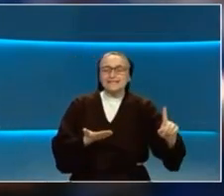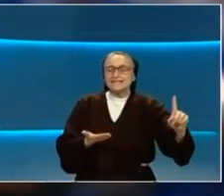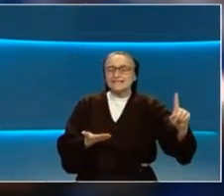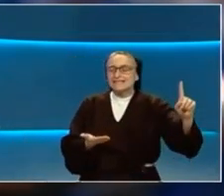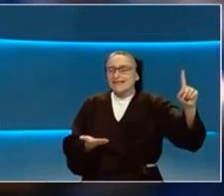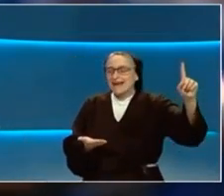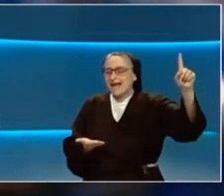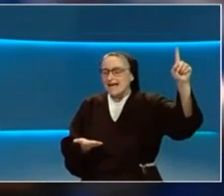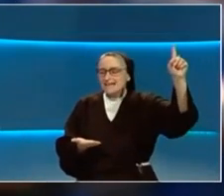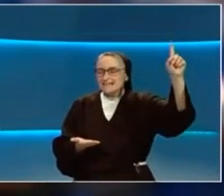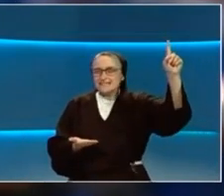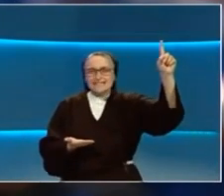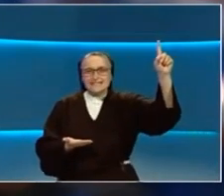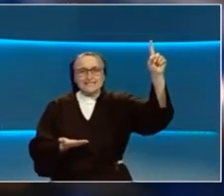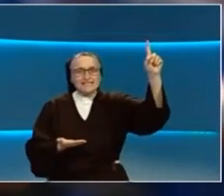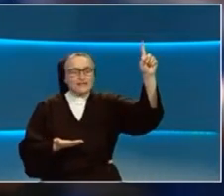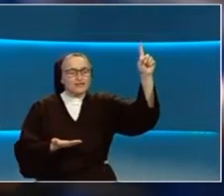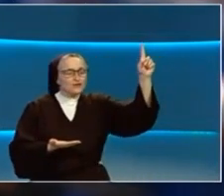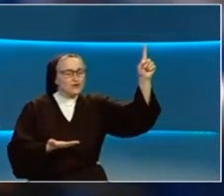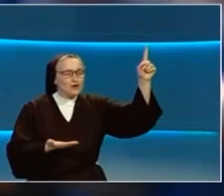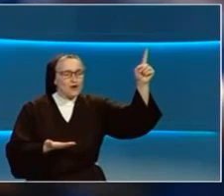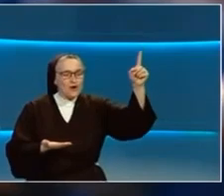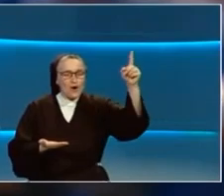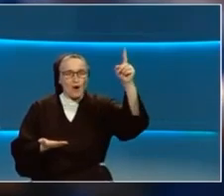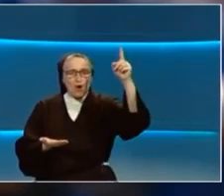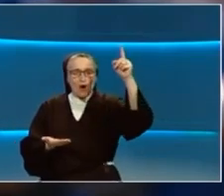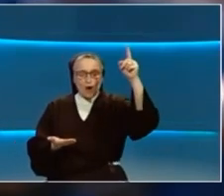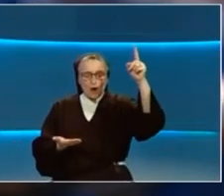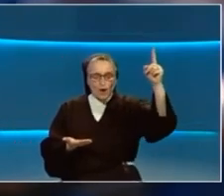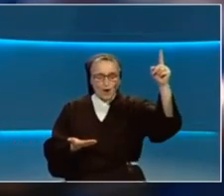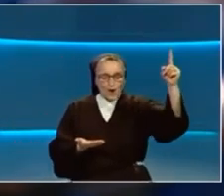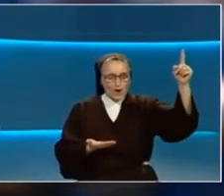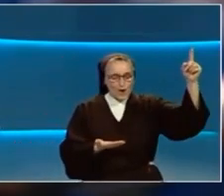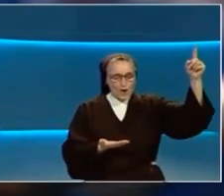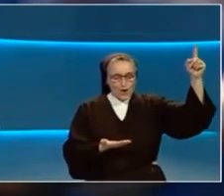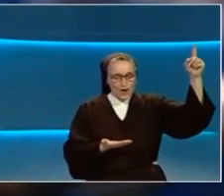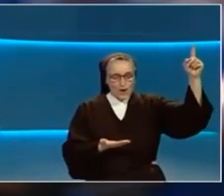affectum, et vocis ministerio